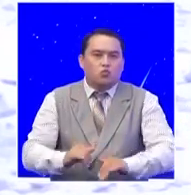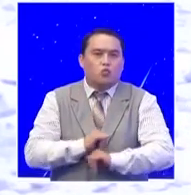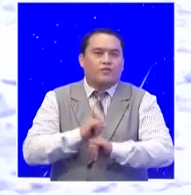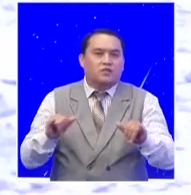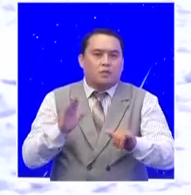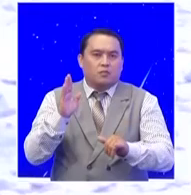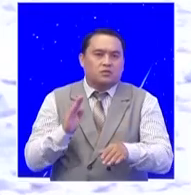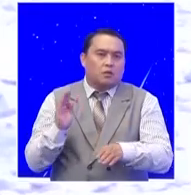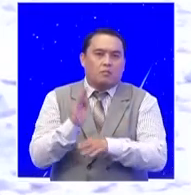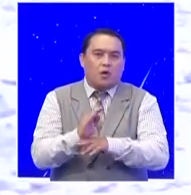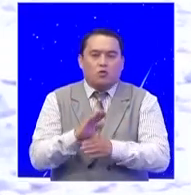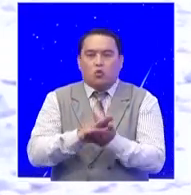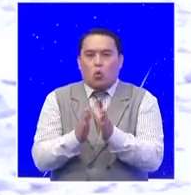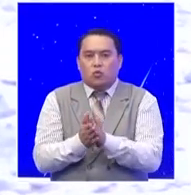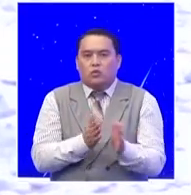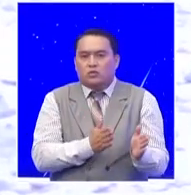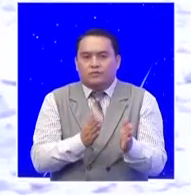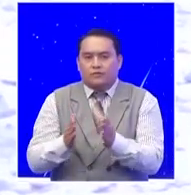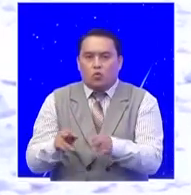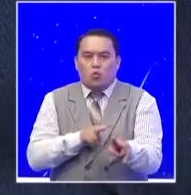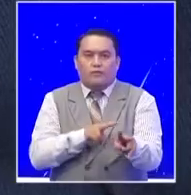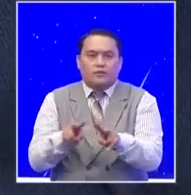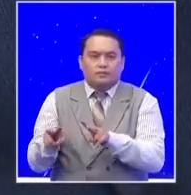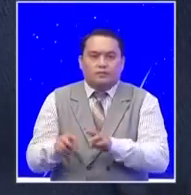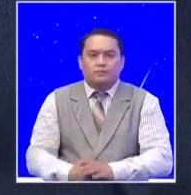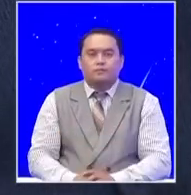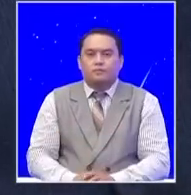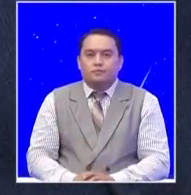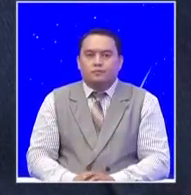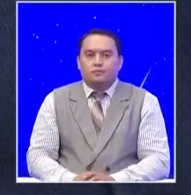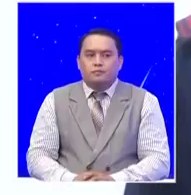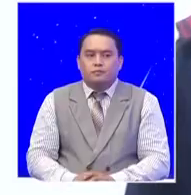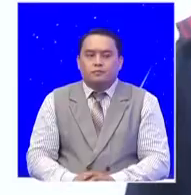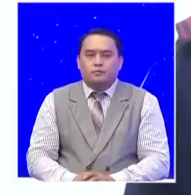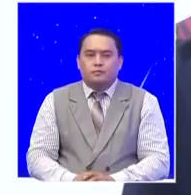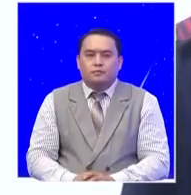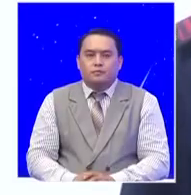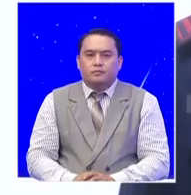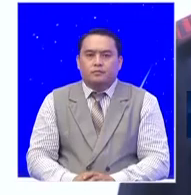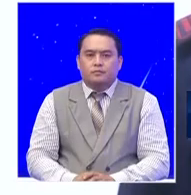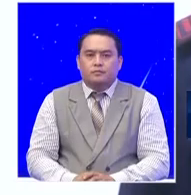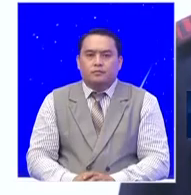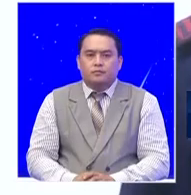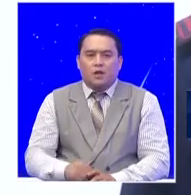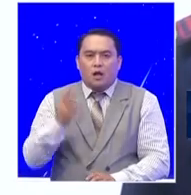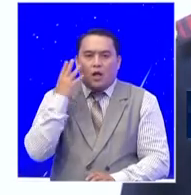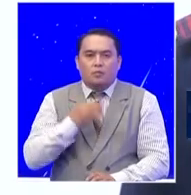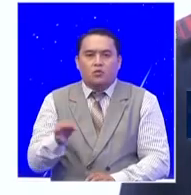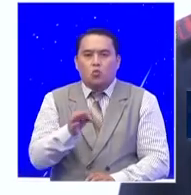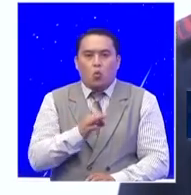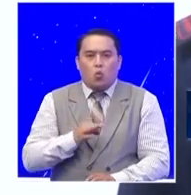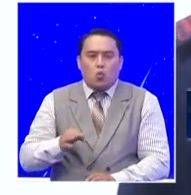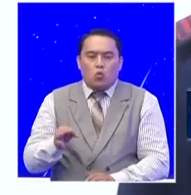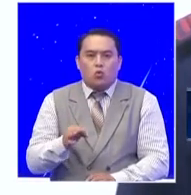Біздің қызметкерлер олардың жағдайын тұрақты түрде қадағалайды. На сегодняшний день на территории Алматинской области Алматы облысы аймағында